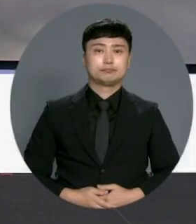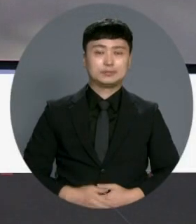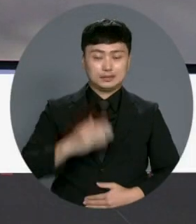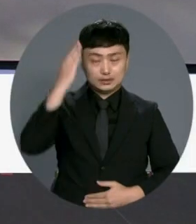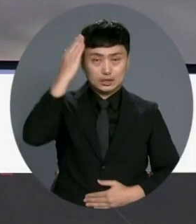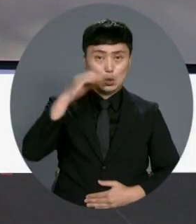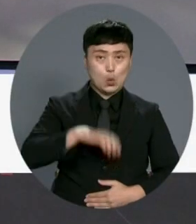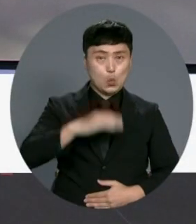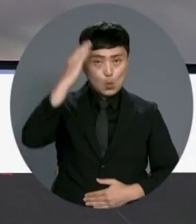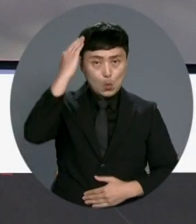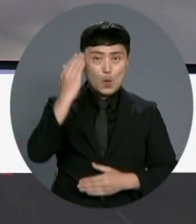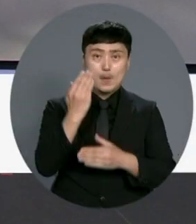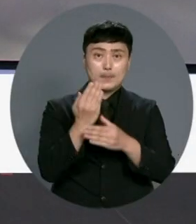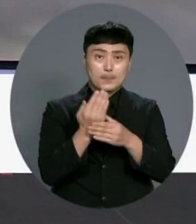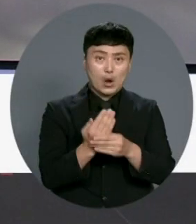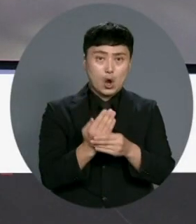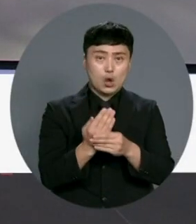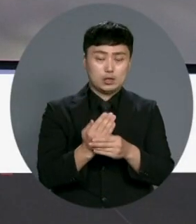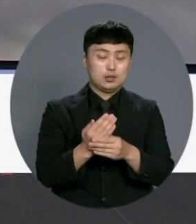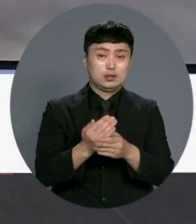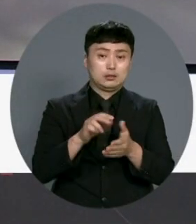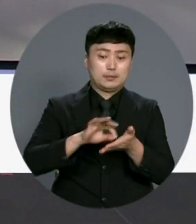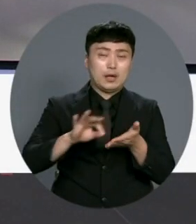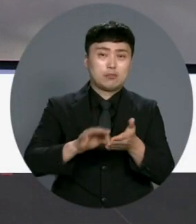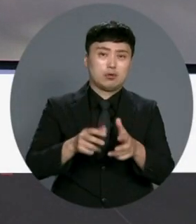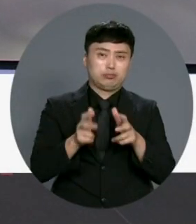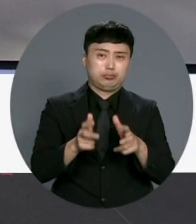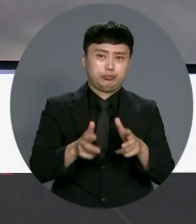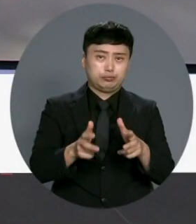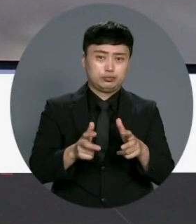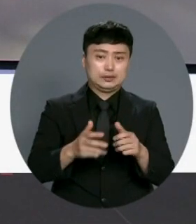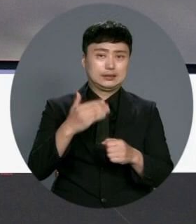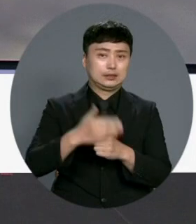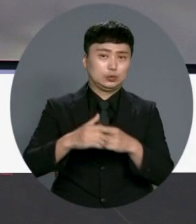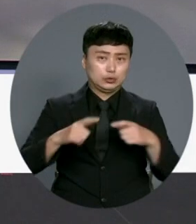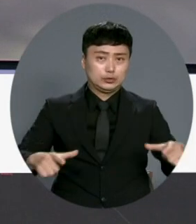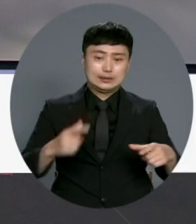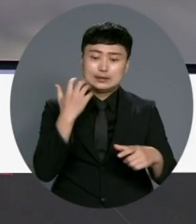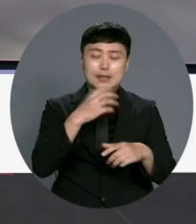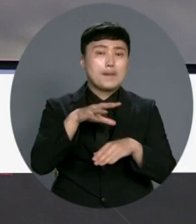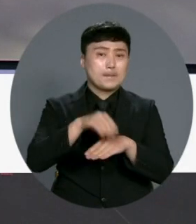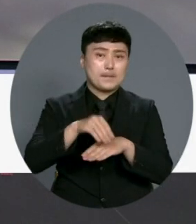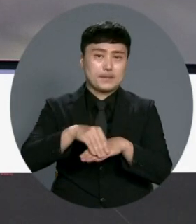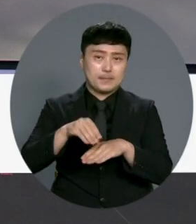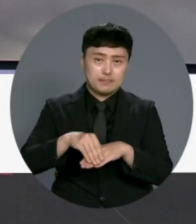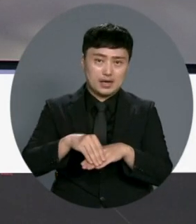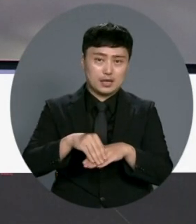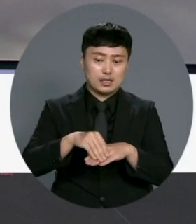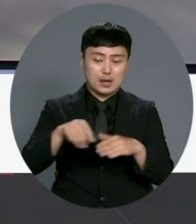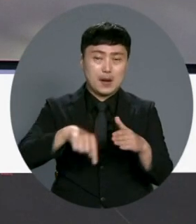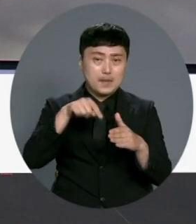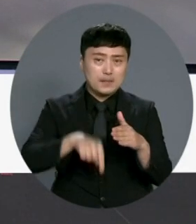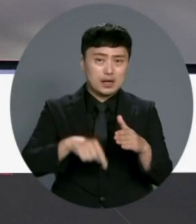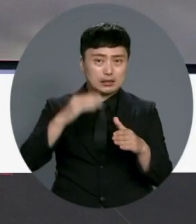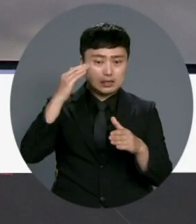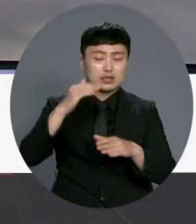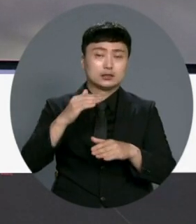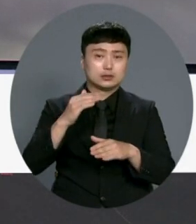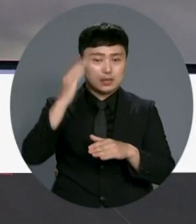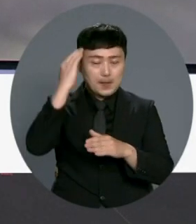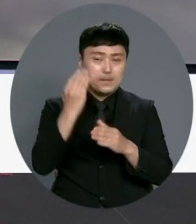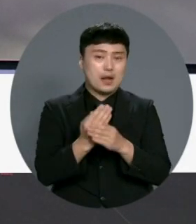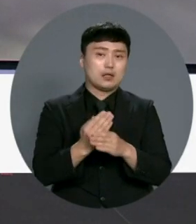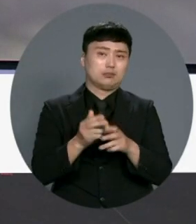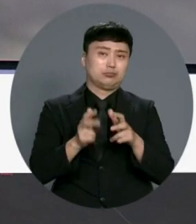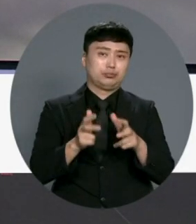대구에 석탄을 태워 열을 내는 발전소가 있습니다. 대구 염색산업단지의 석탄화력발전소로 전국 대도시 가운데 유일하게